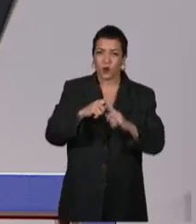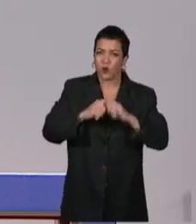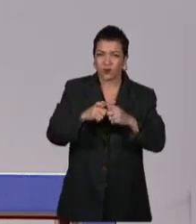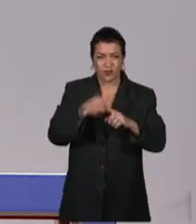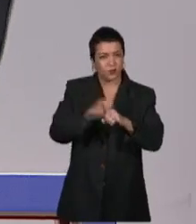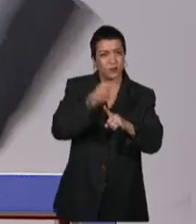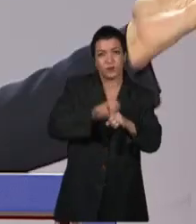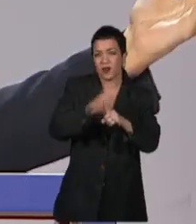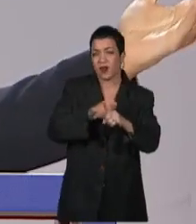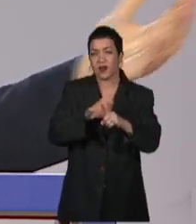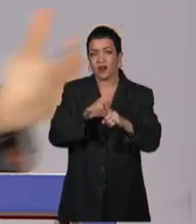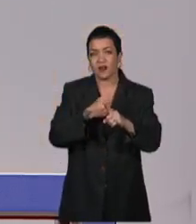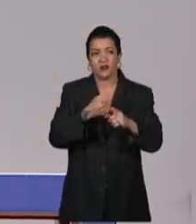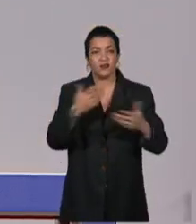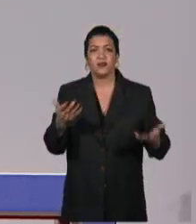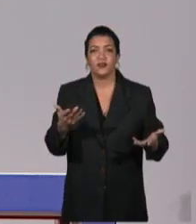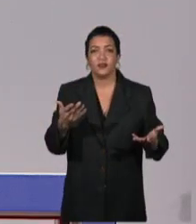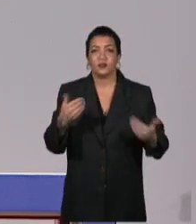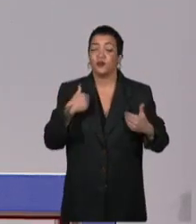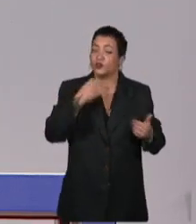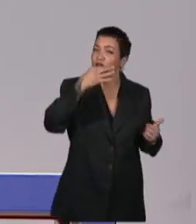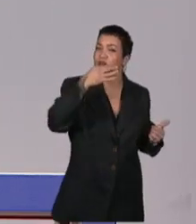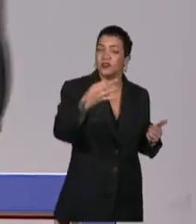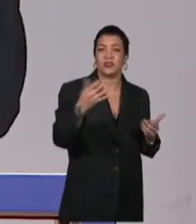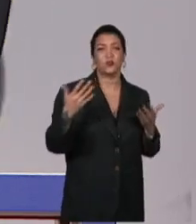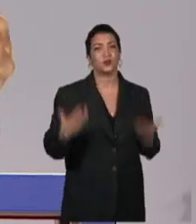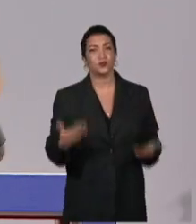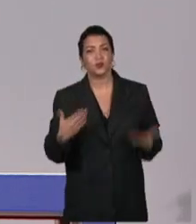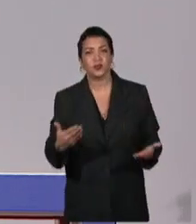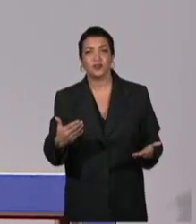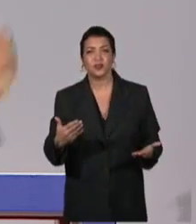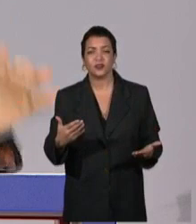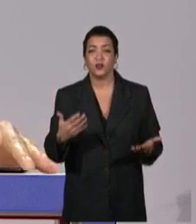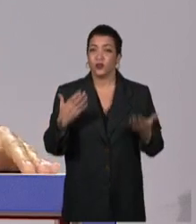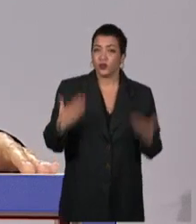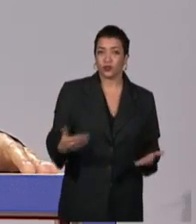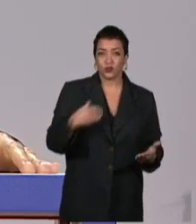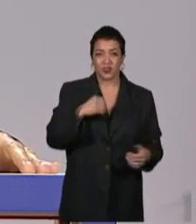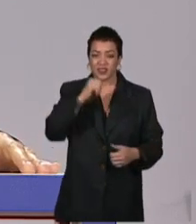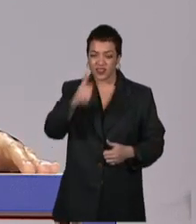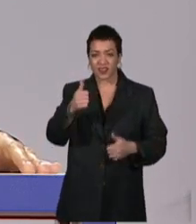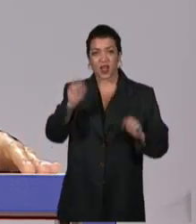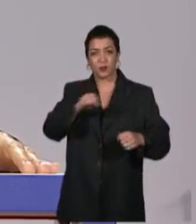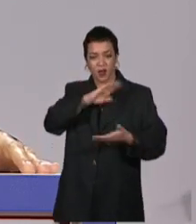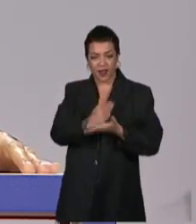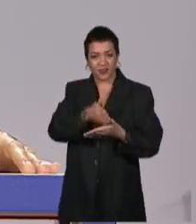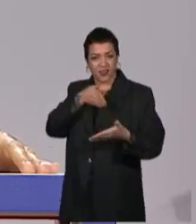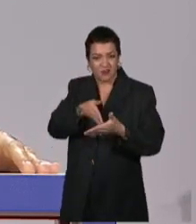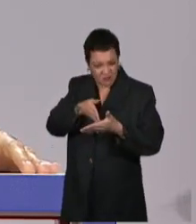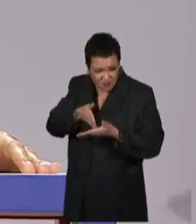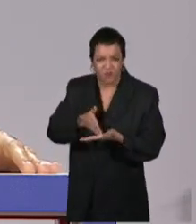et ses compatriotes. Et je le dis aujourd'hui, rien ne m'arrêtera.